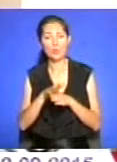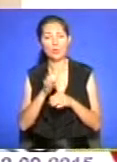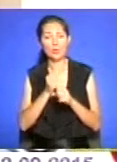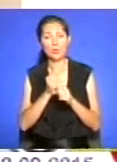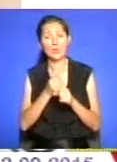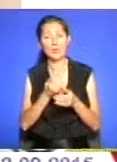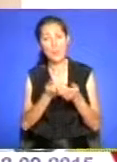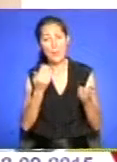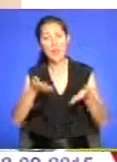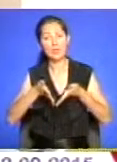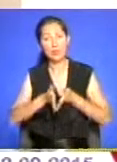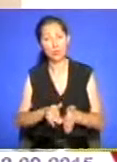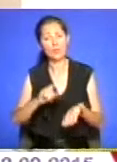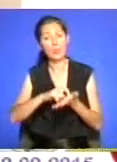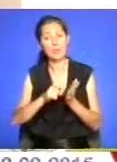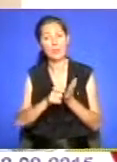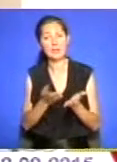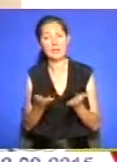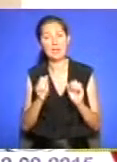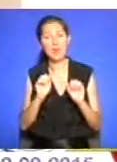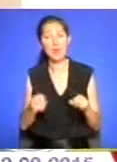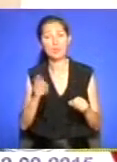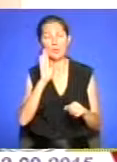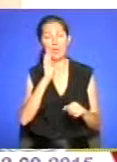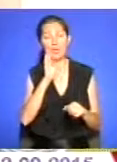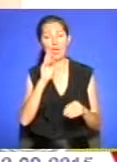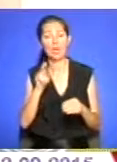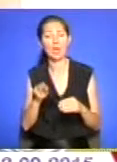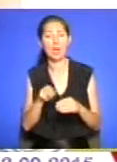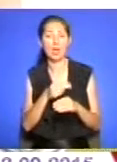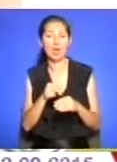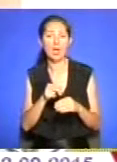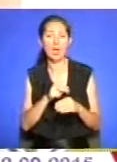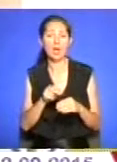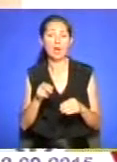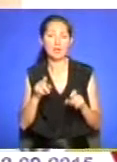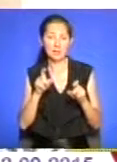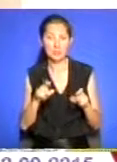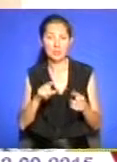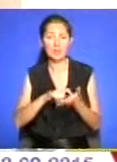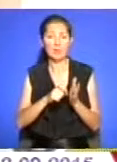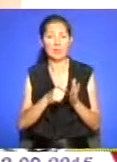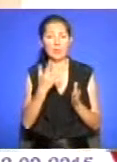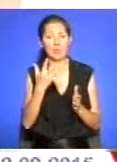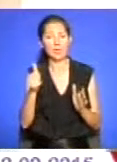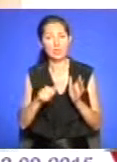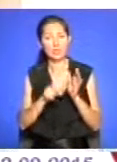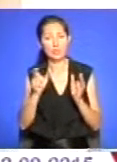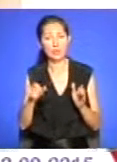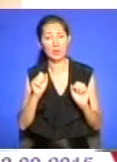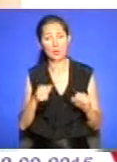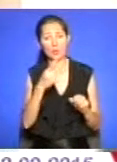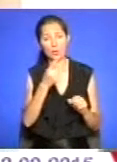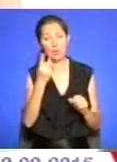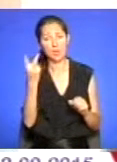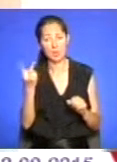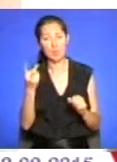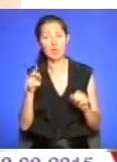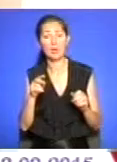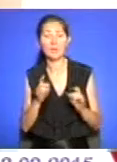передродові палати, де могли б жінки не ютитися в палатах по 5-6 чоловік, а можна було в одно-двохмісних